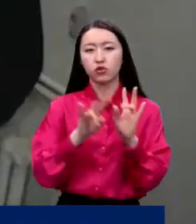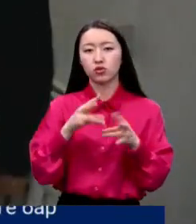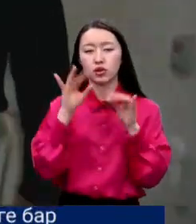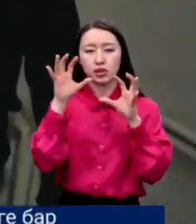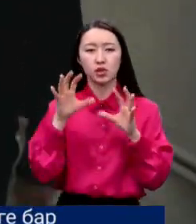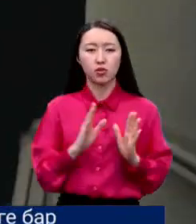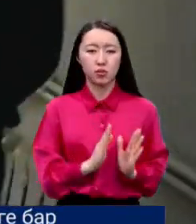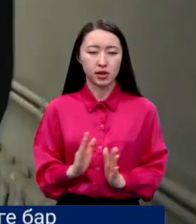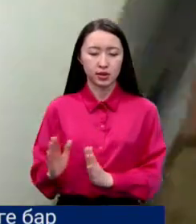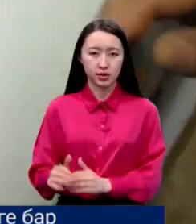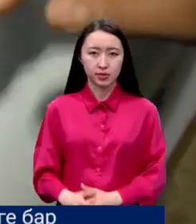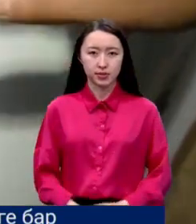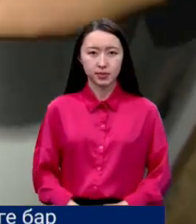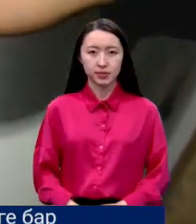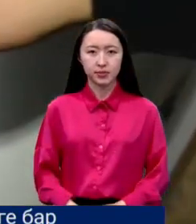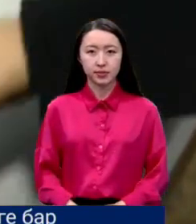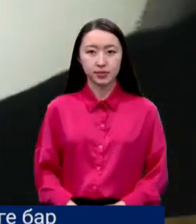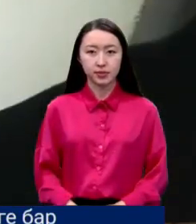расследований.